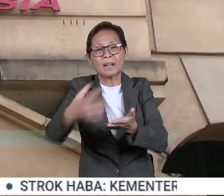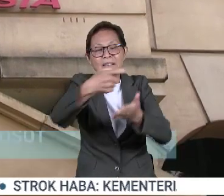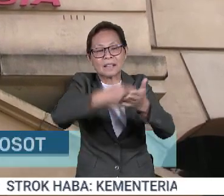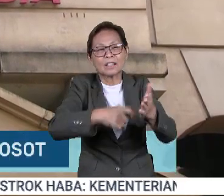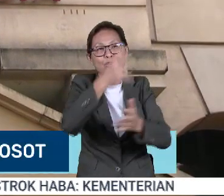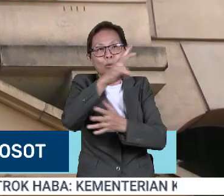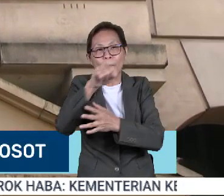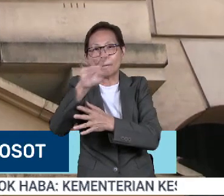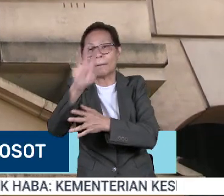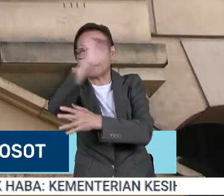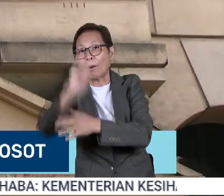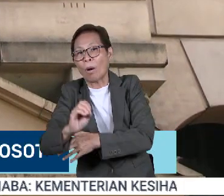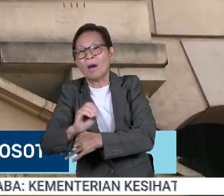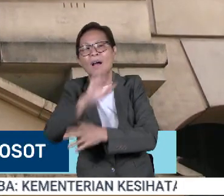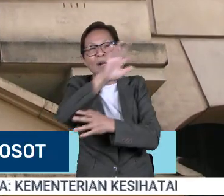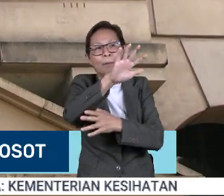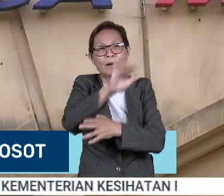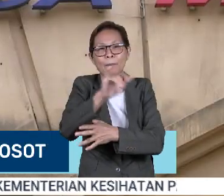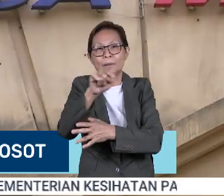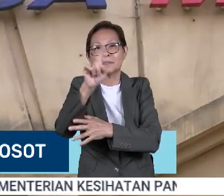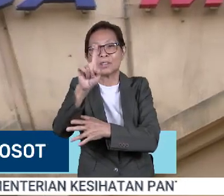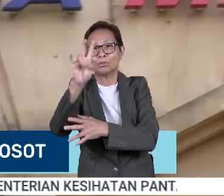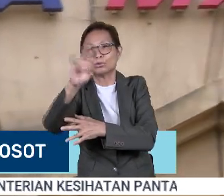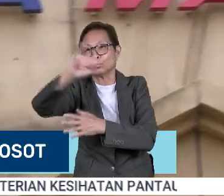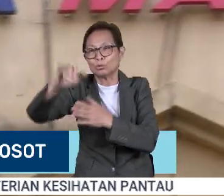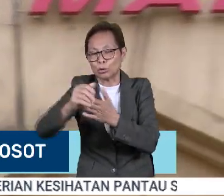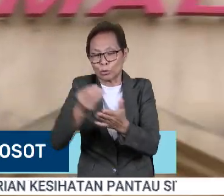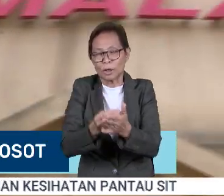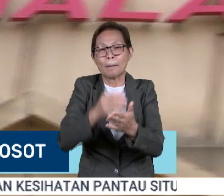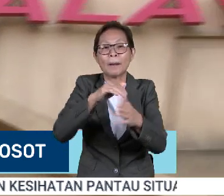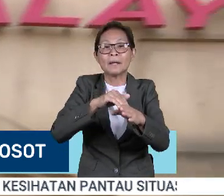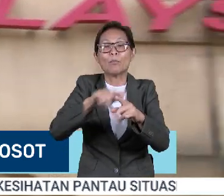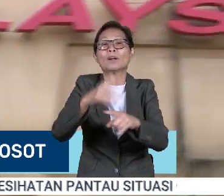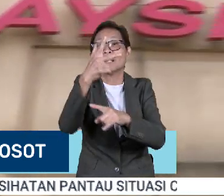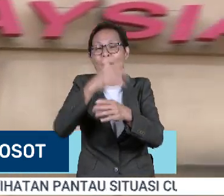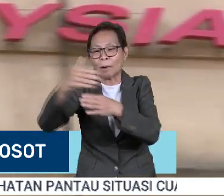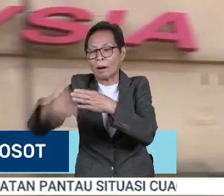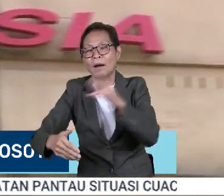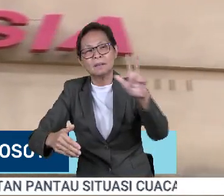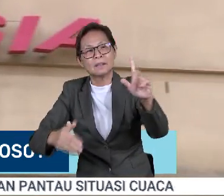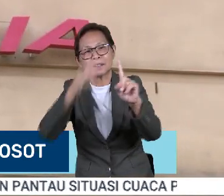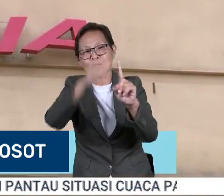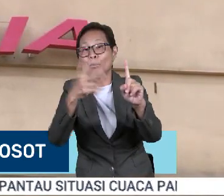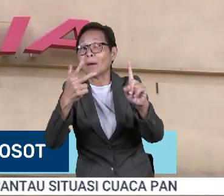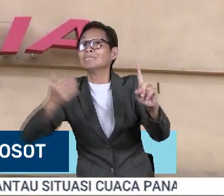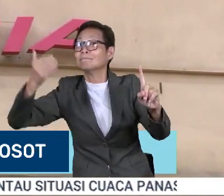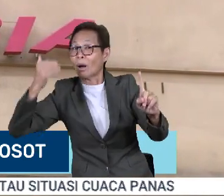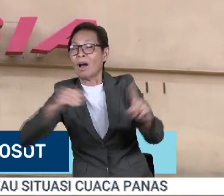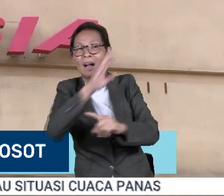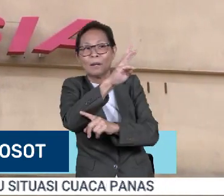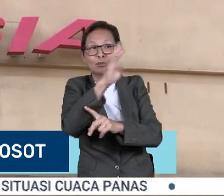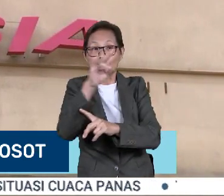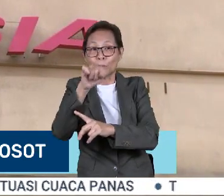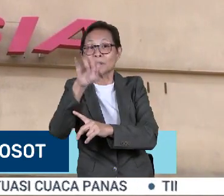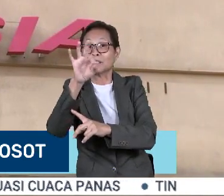17,400 kepada 56 populangan 17 juta Ringgit pada suku pertama berakhir 31 match lepas perbandingan 67